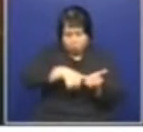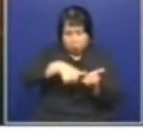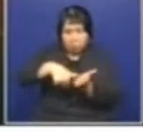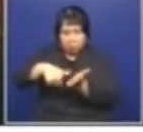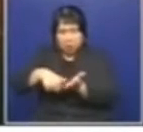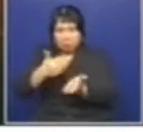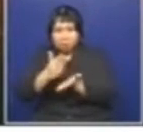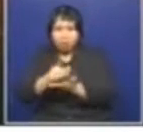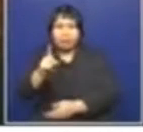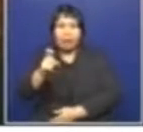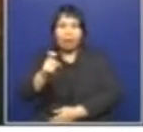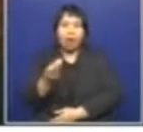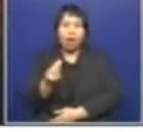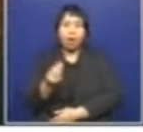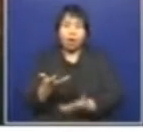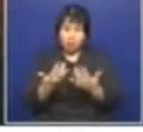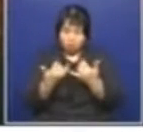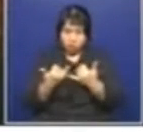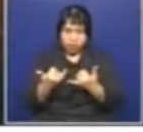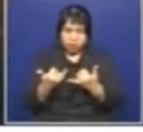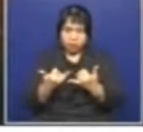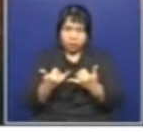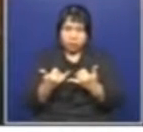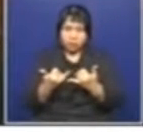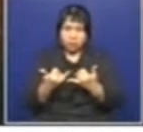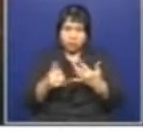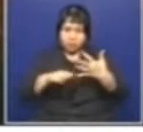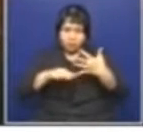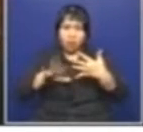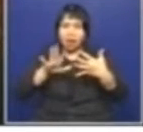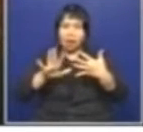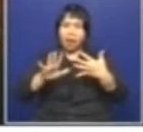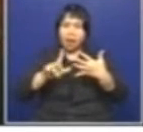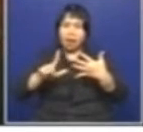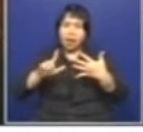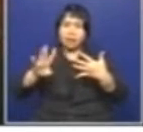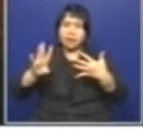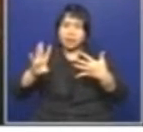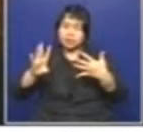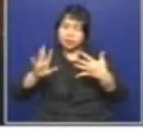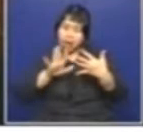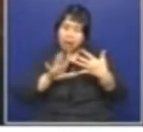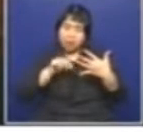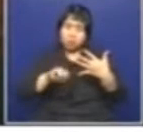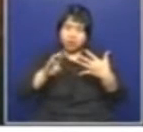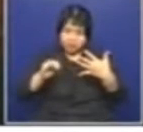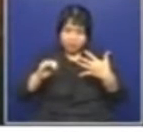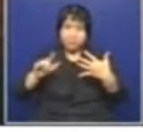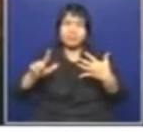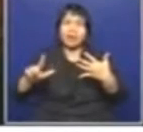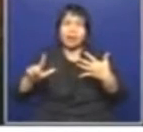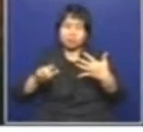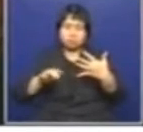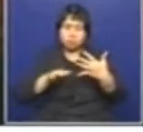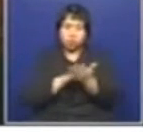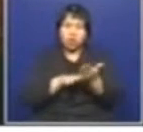าไหร่ครับปลายทาง5ล้านกับ4 13 5.43 เพราะนั้นผ่าน